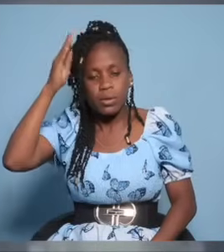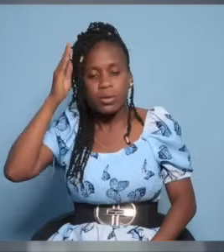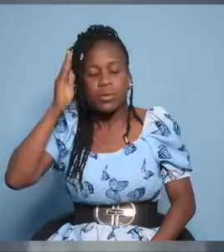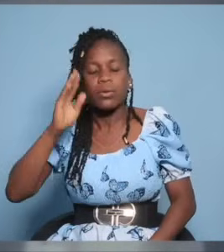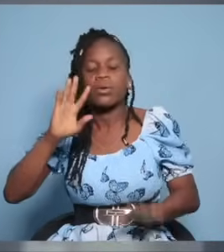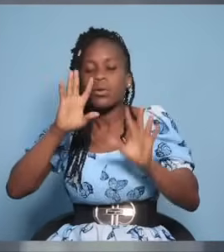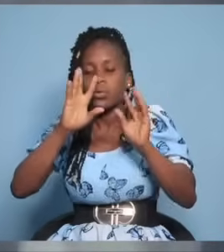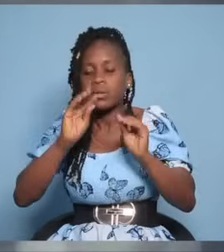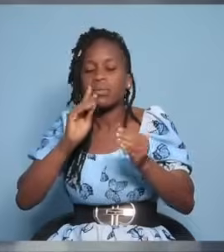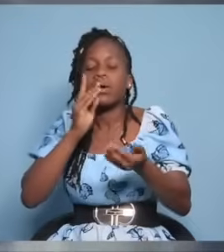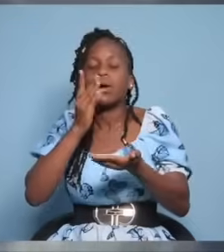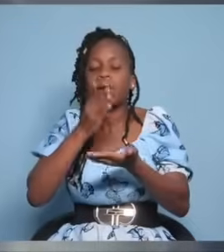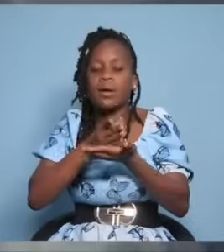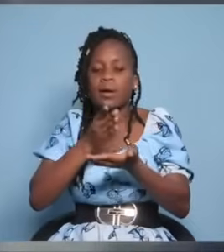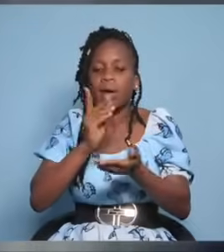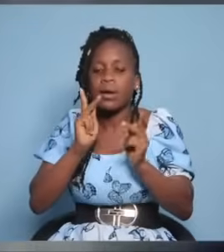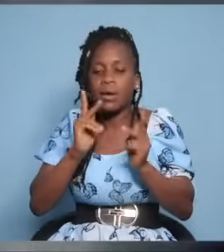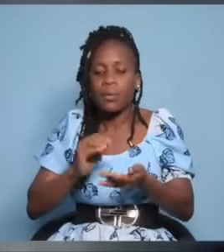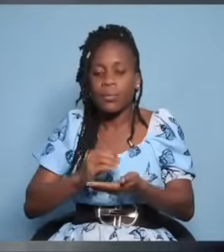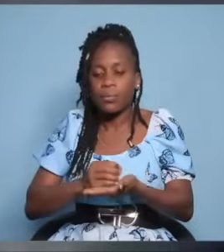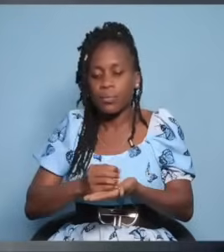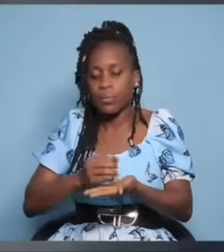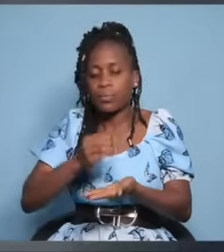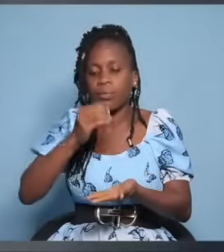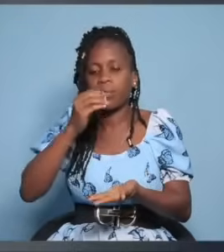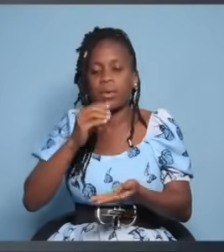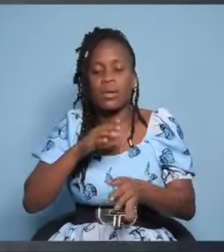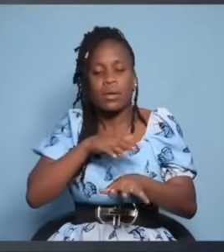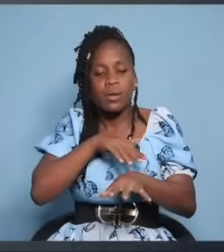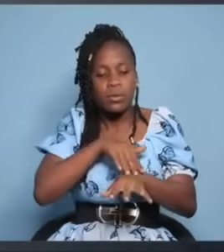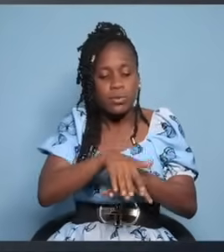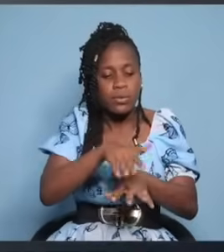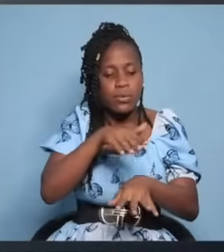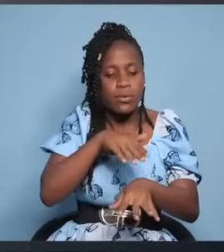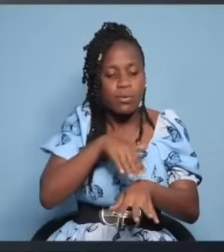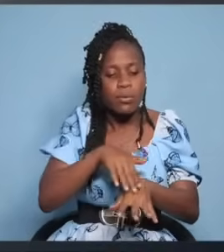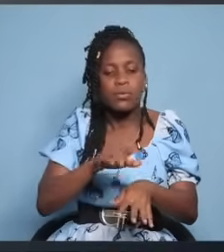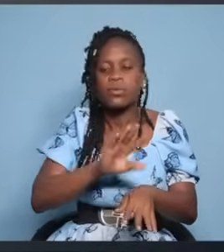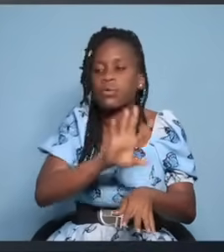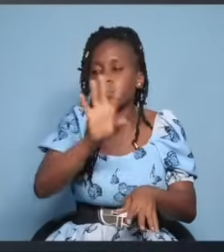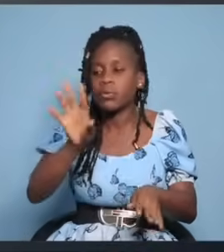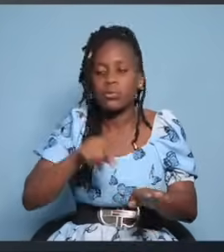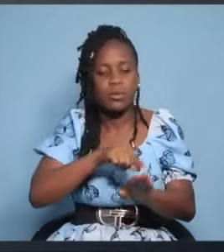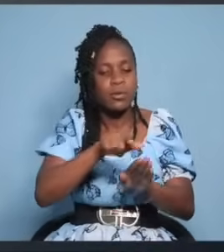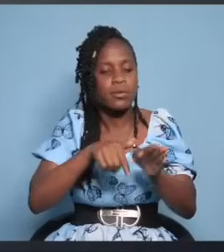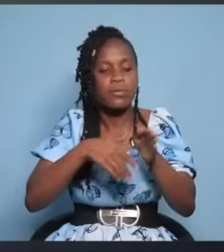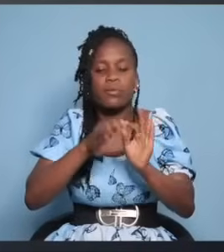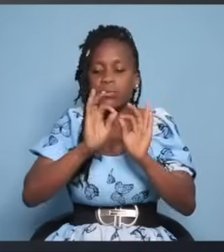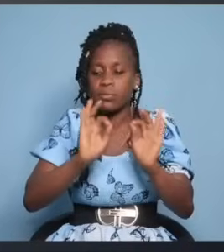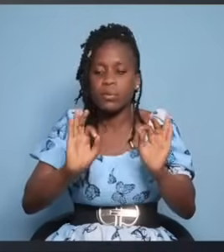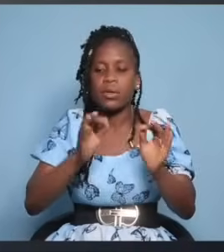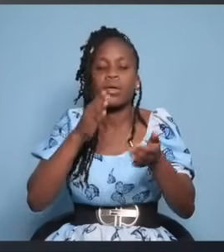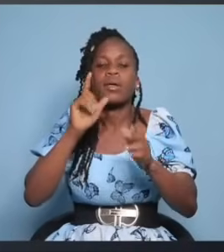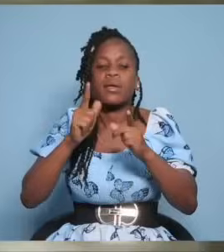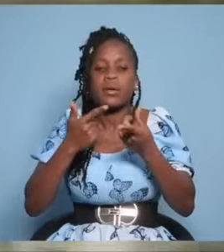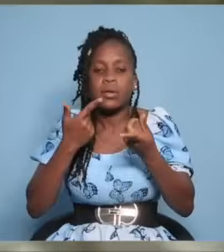undani wa chimbuko lake, kuzaliwa, nani aliyemuandaa, kumuingiza jeshini, kumleta katika itikadi za kugombania kupambania nafasi